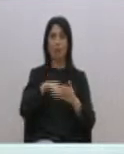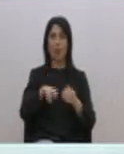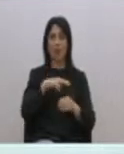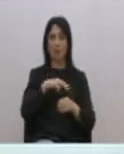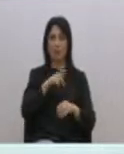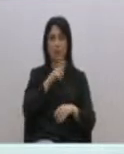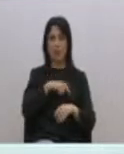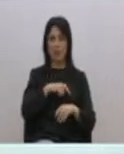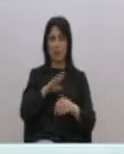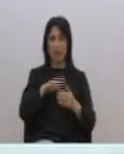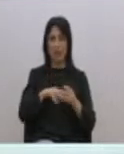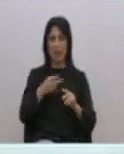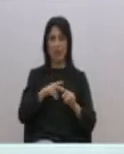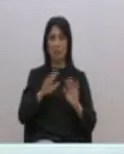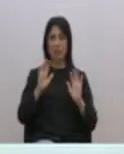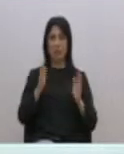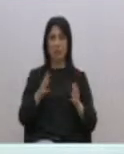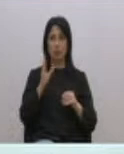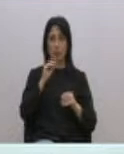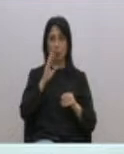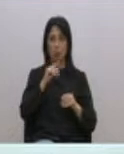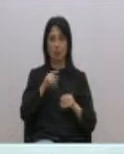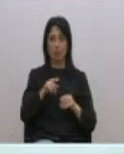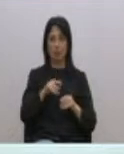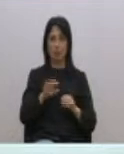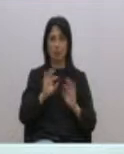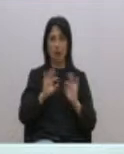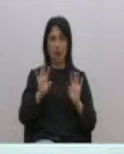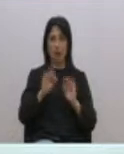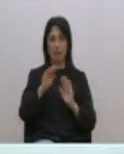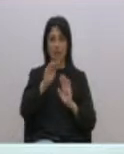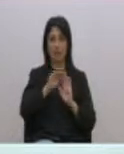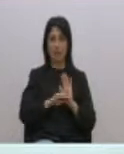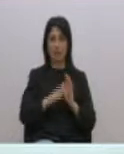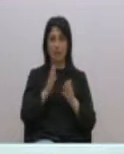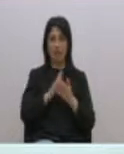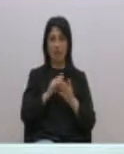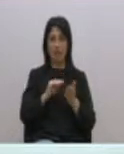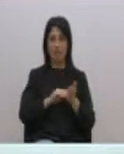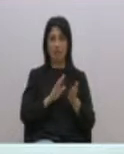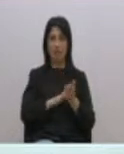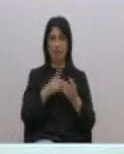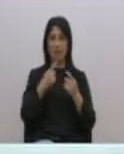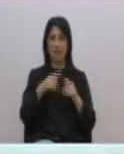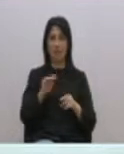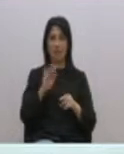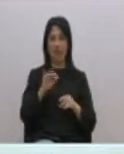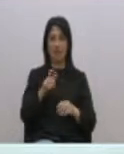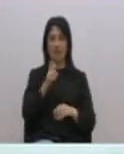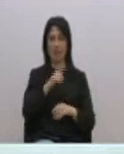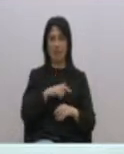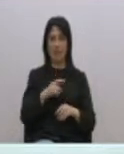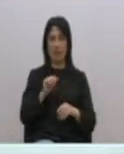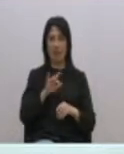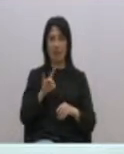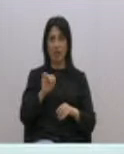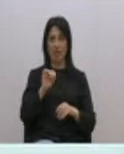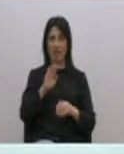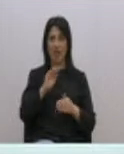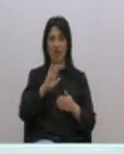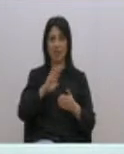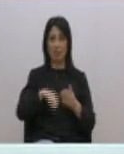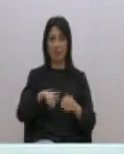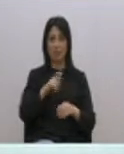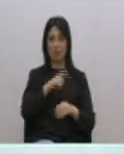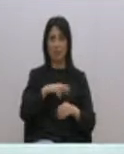წევრი. Garda იმ შემთხვევისა, როდესაც განცხადებოდა სიაში არ არის ჩაწერილი სხვა ფრაქციის წევრი ან უფრაქციო